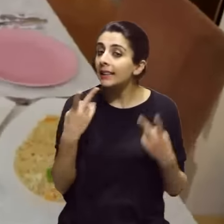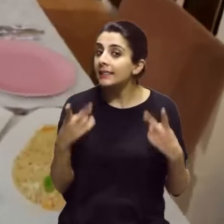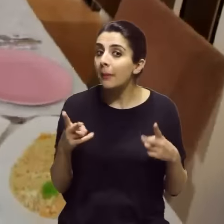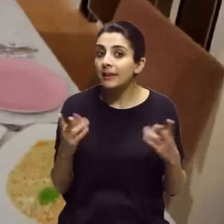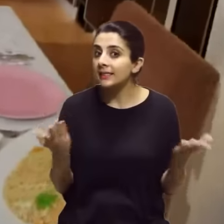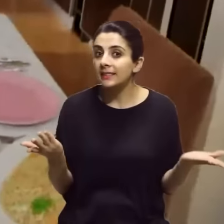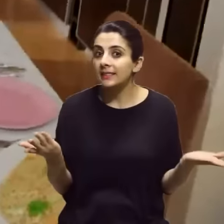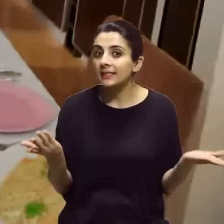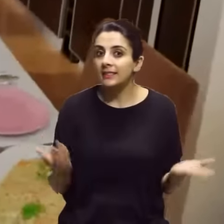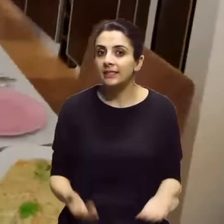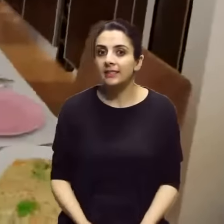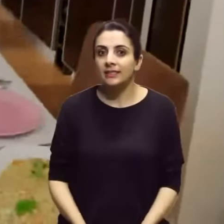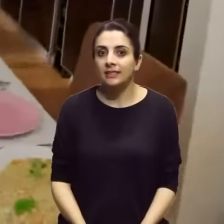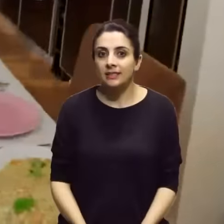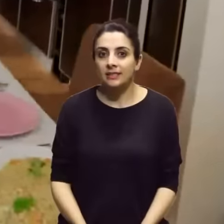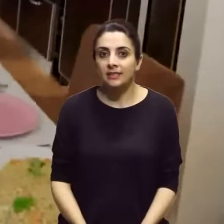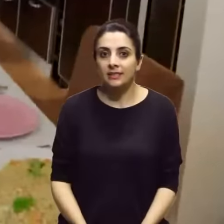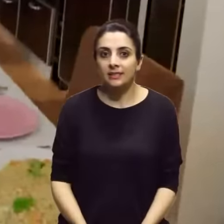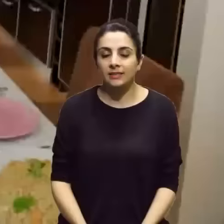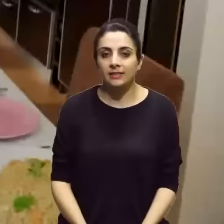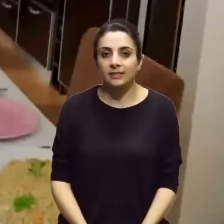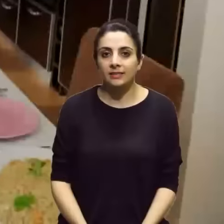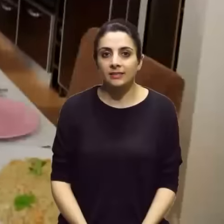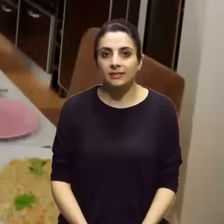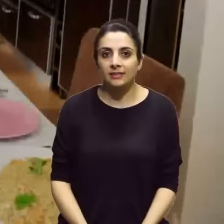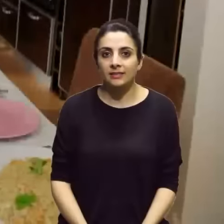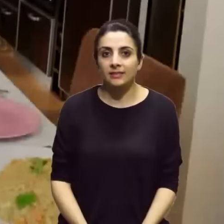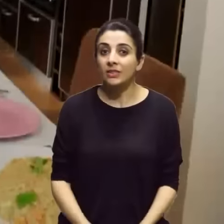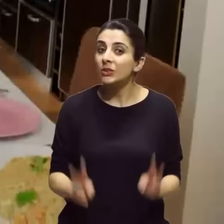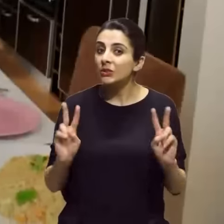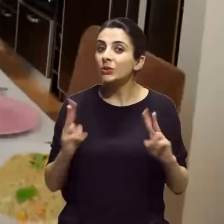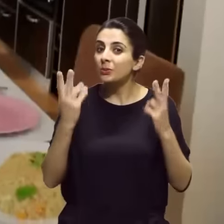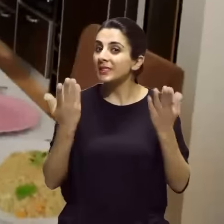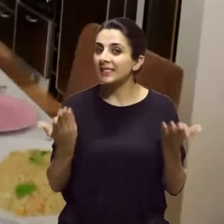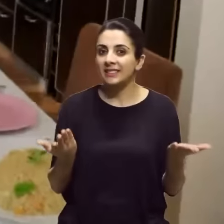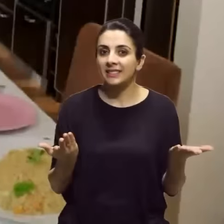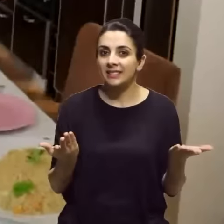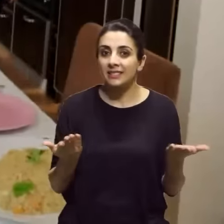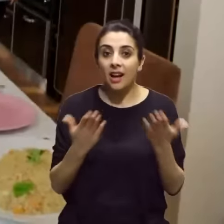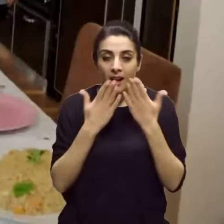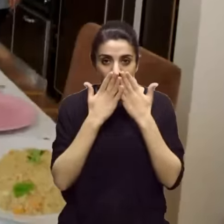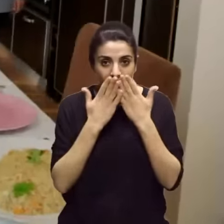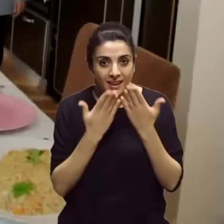Gelebilirsiniz. Zeytinyağlılar salatalarla hazırlanmış şık bir sofra. Masal koşturdu. Sürpriz.